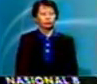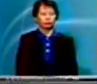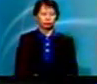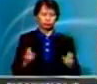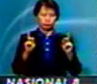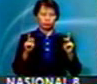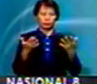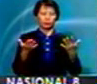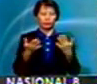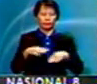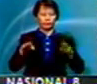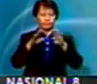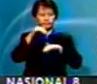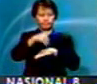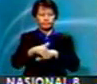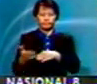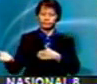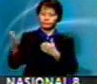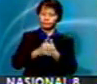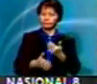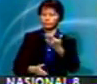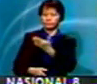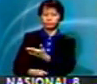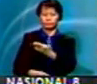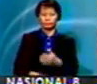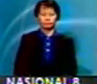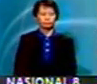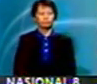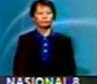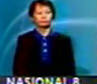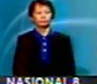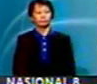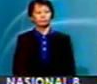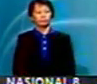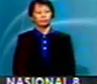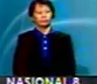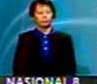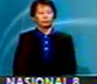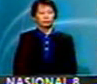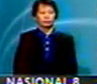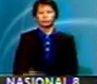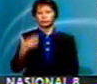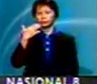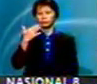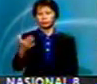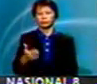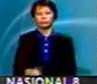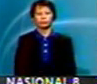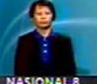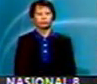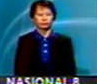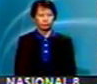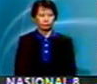Baik, untuk mengakhiri berita nasional malam ini, saya kembalikan kepada Fatih Hidayat dan Norma Zalina. Silakan. Ya, terima kasih Rizal